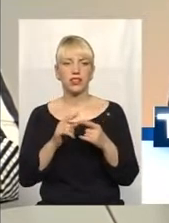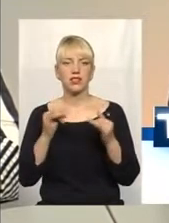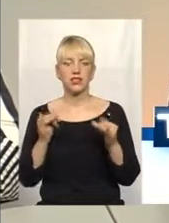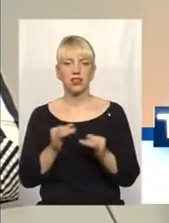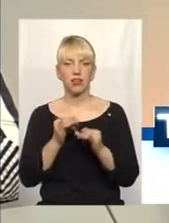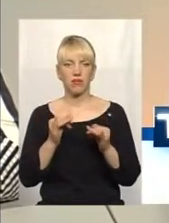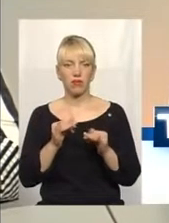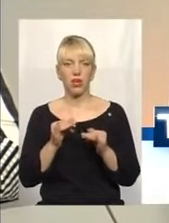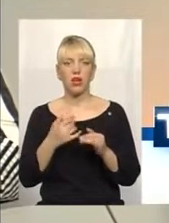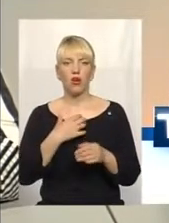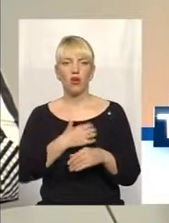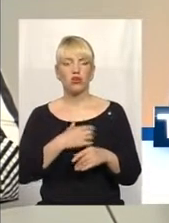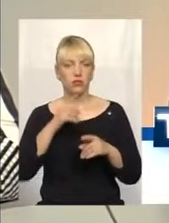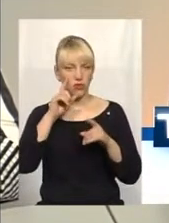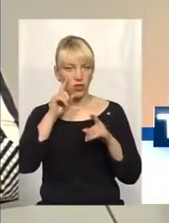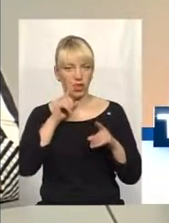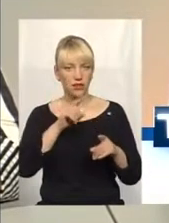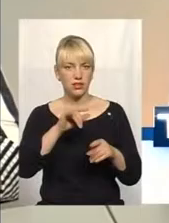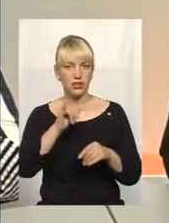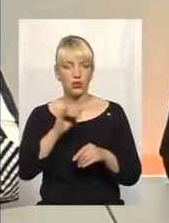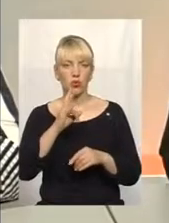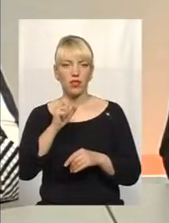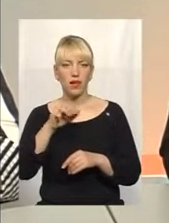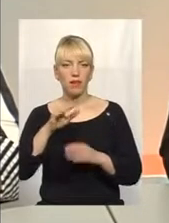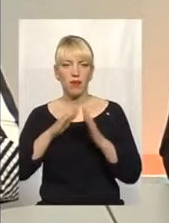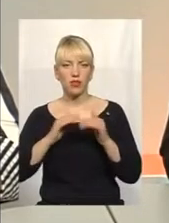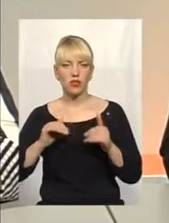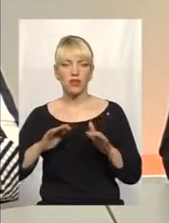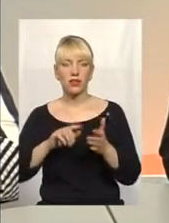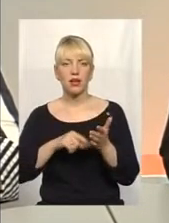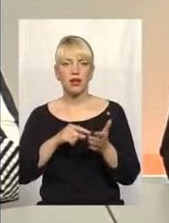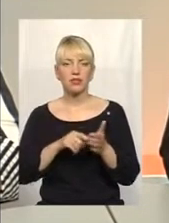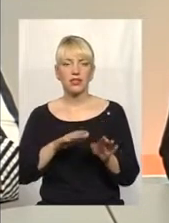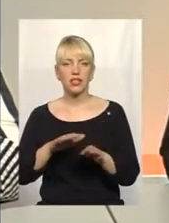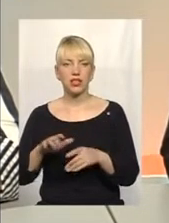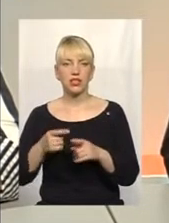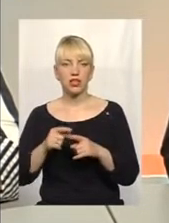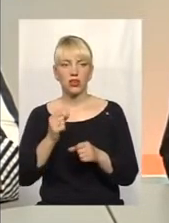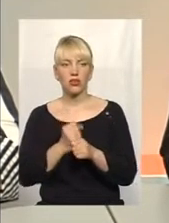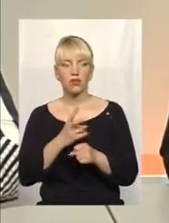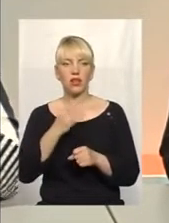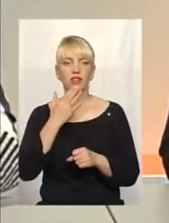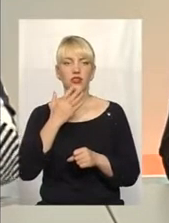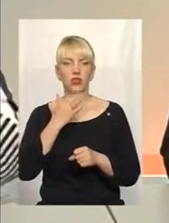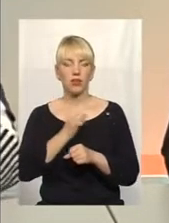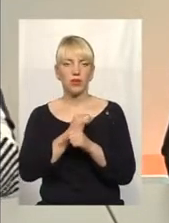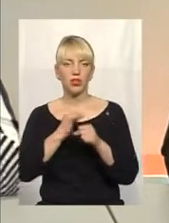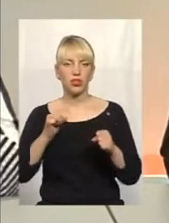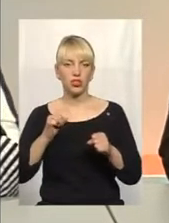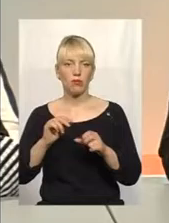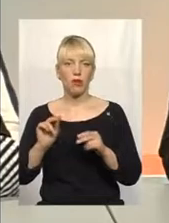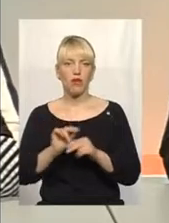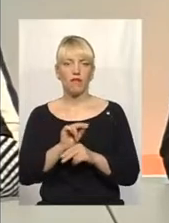цікаво. Основний акцент у наметових містечках робиться саме на національно-патріотичному вихованні, що є ну,